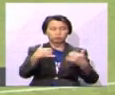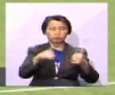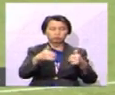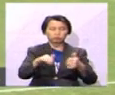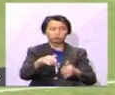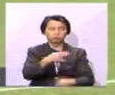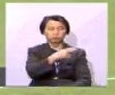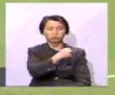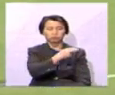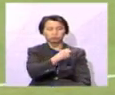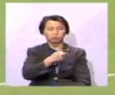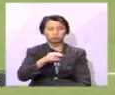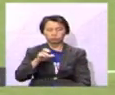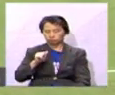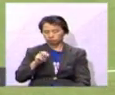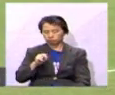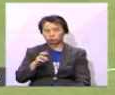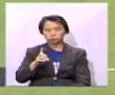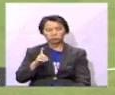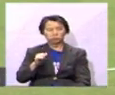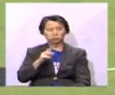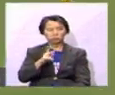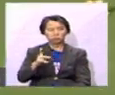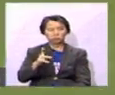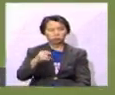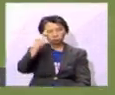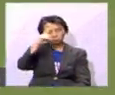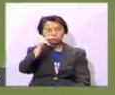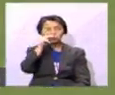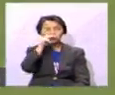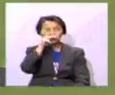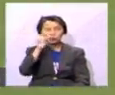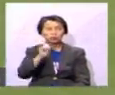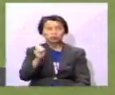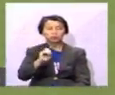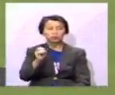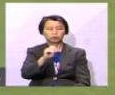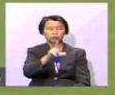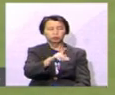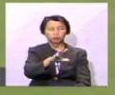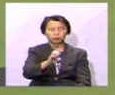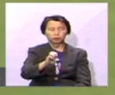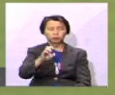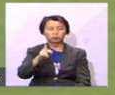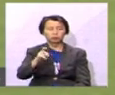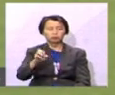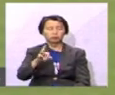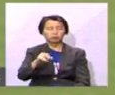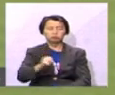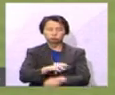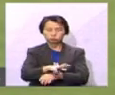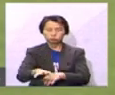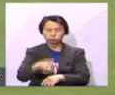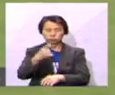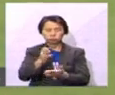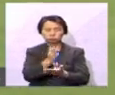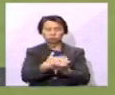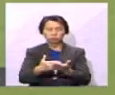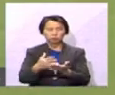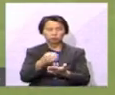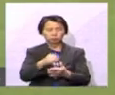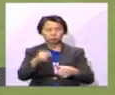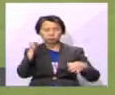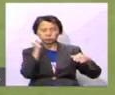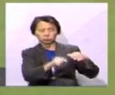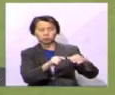sensasi Indonesia, Andik Vermansyah. Bagi Kedah, ketiadaan Liridon Krasniqi nyata memberi kesan kepada bahagian dan